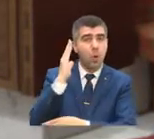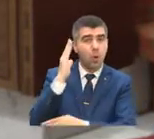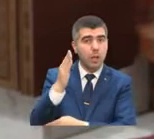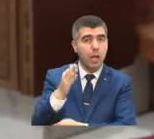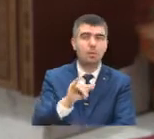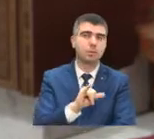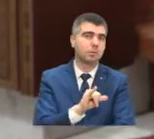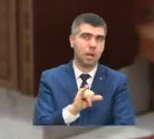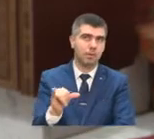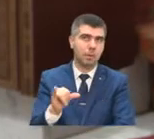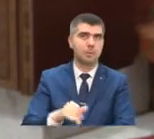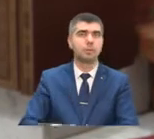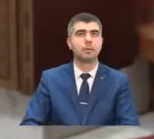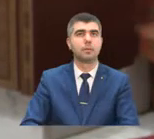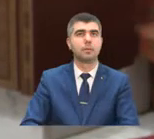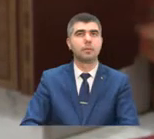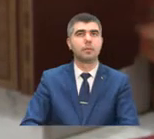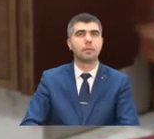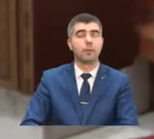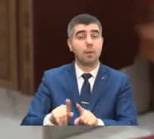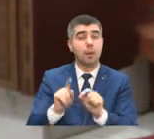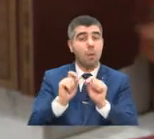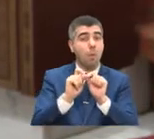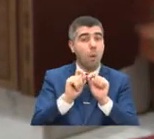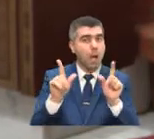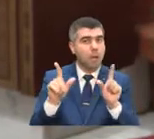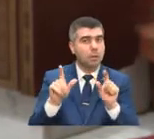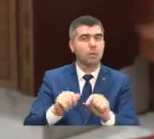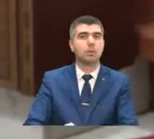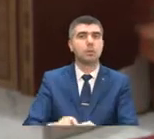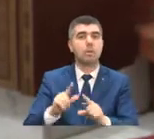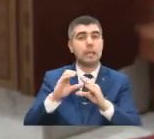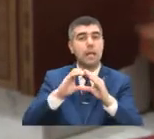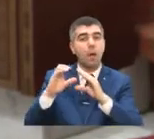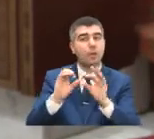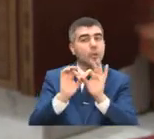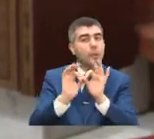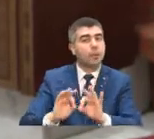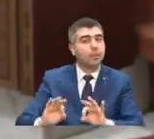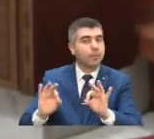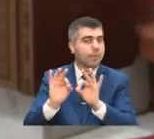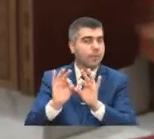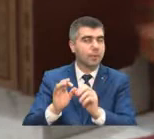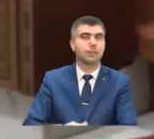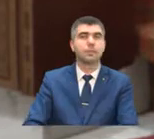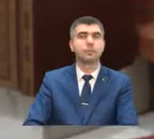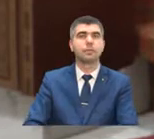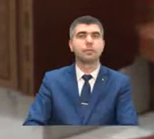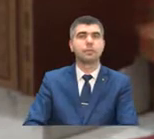المسألة أعتقد واضحة، إذا كان مشكلة ديال التواصل. كذلك